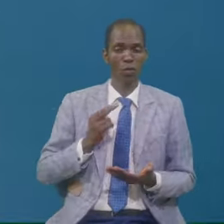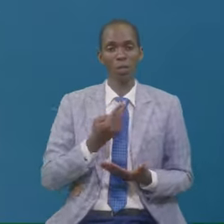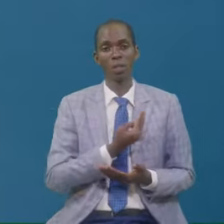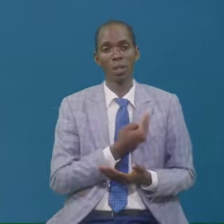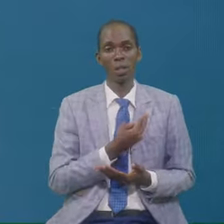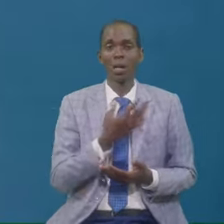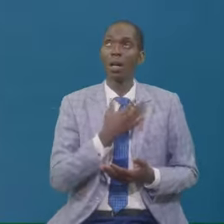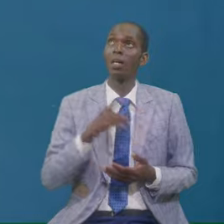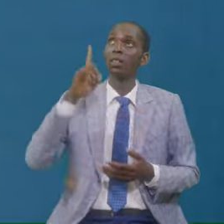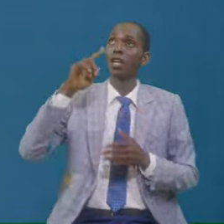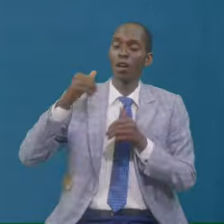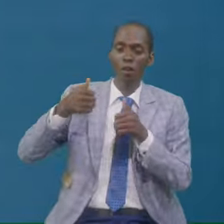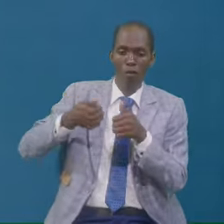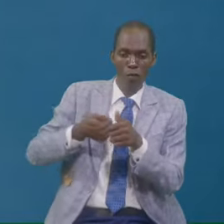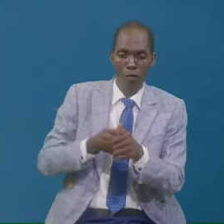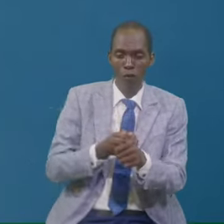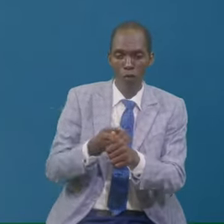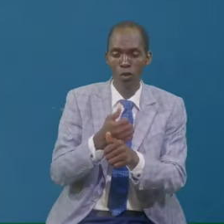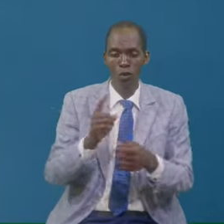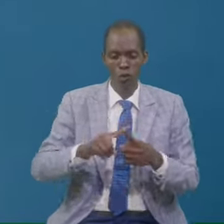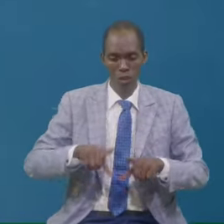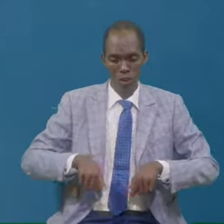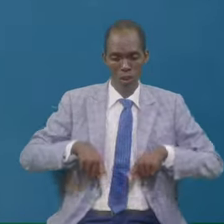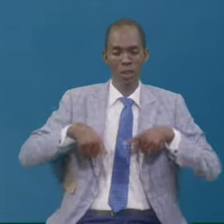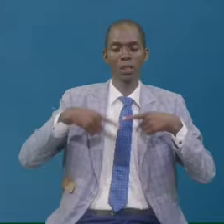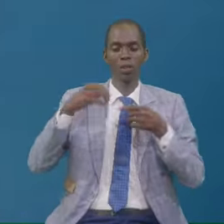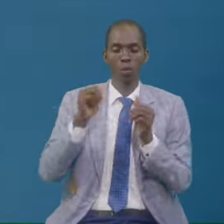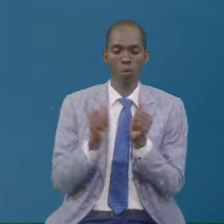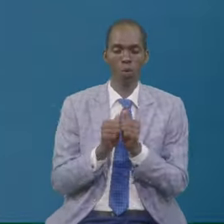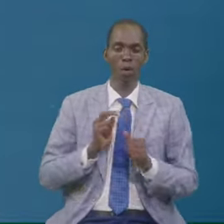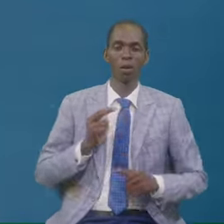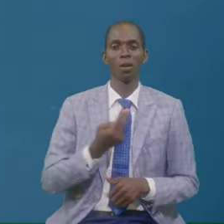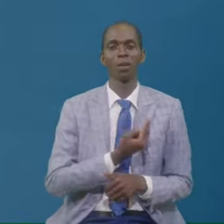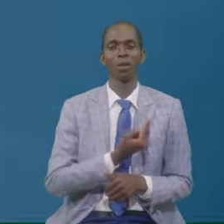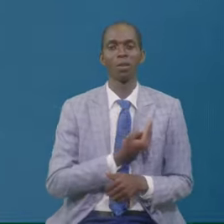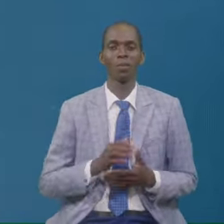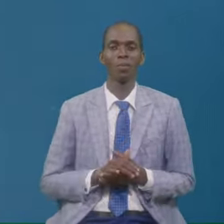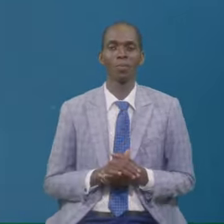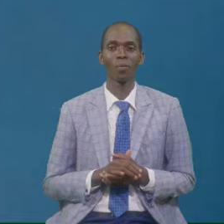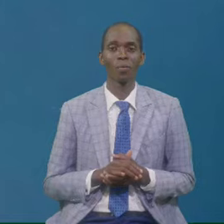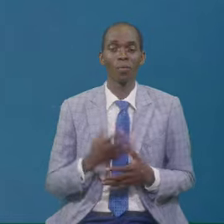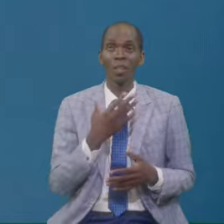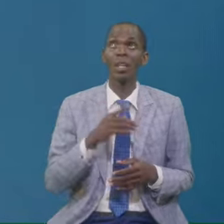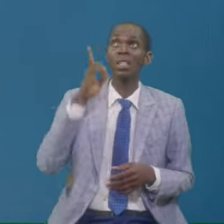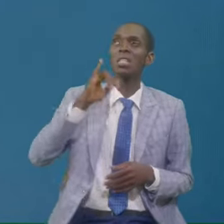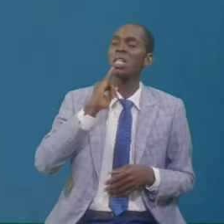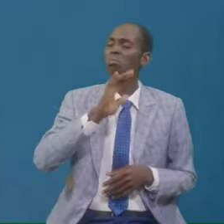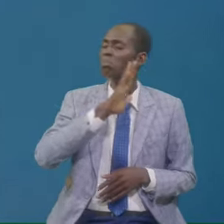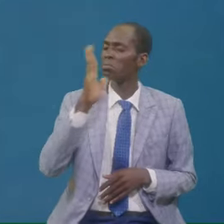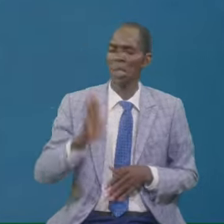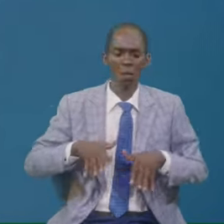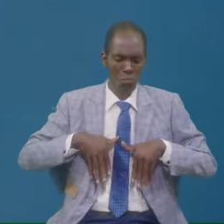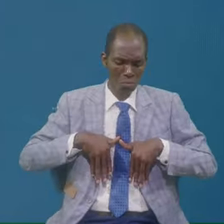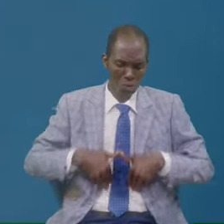comes to live with us. మనతో కూడా నివసించడానికి వస్తున్నాడు. And is never tired of us. ఆయన మన